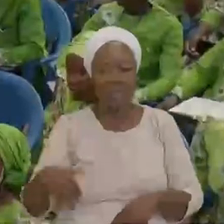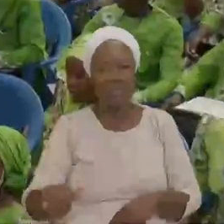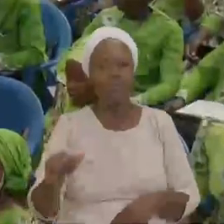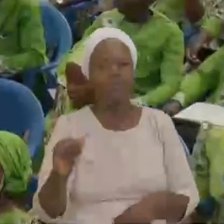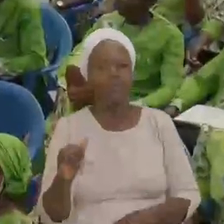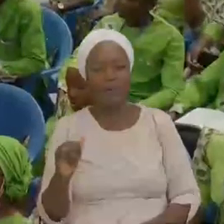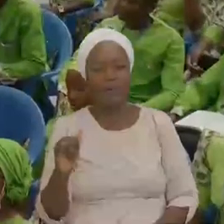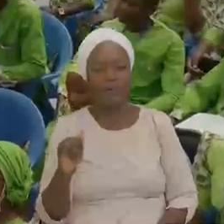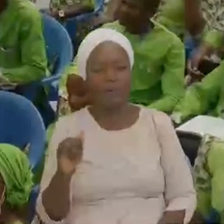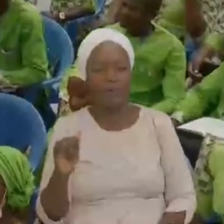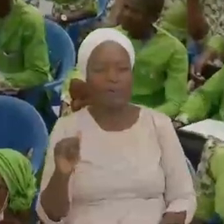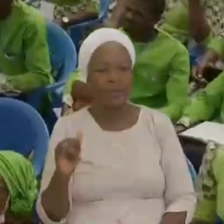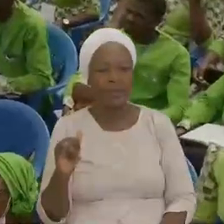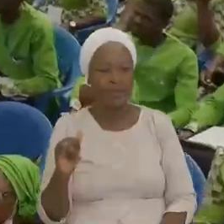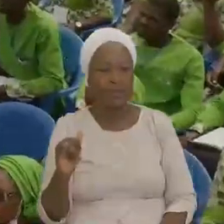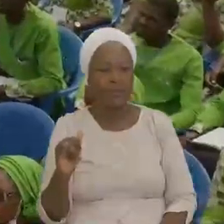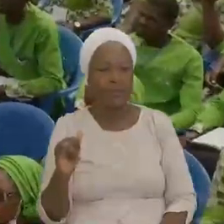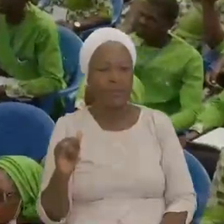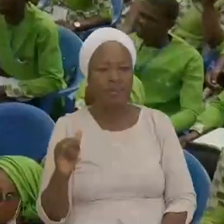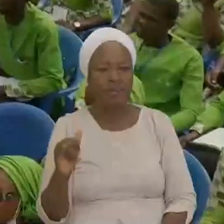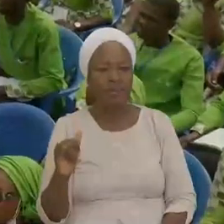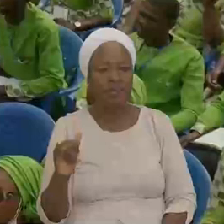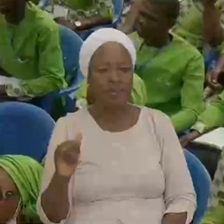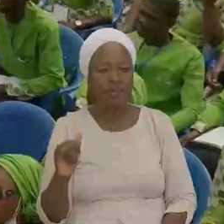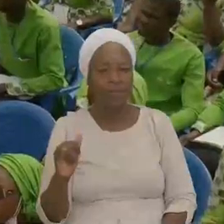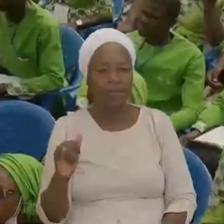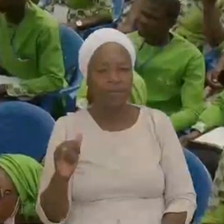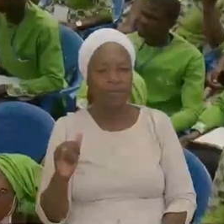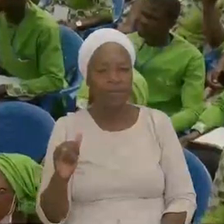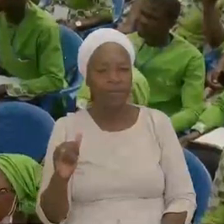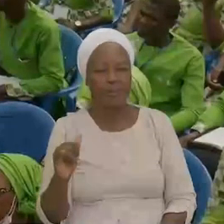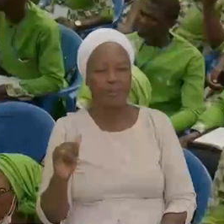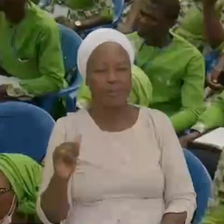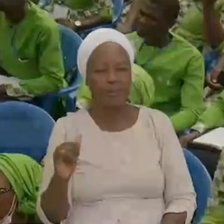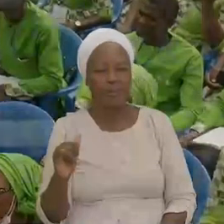racontera l'histoire finale dans l'éternité.